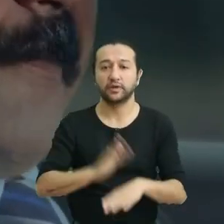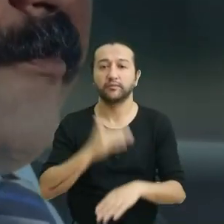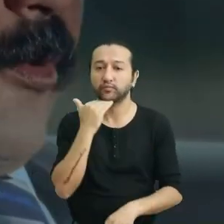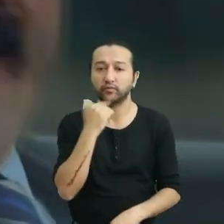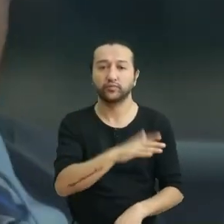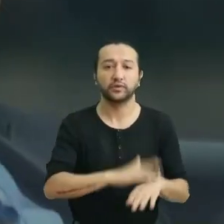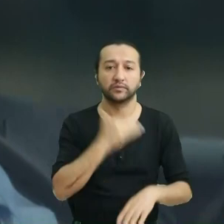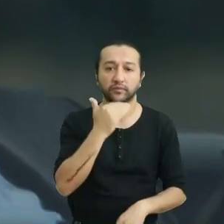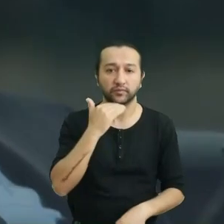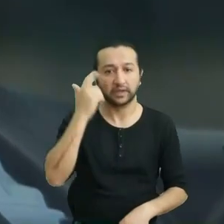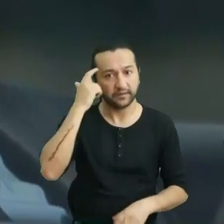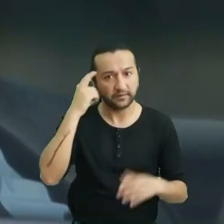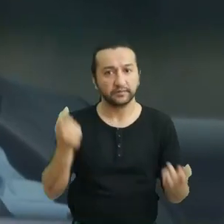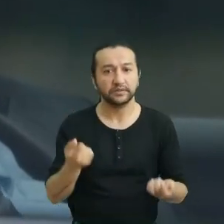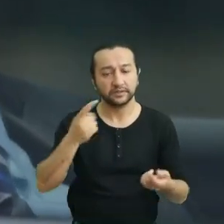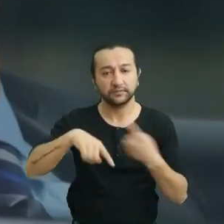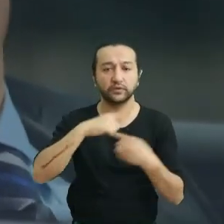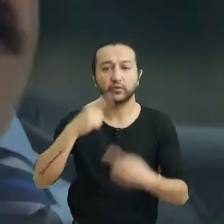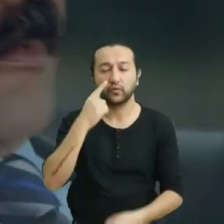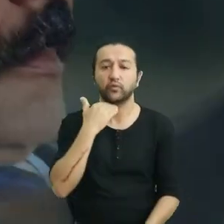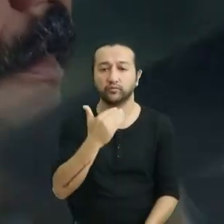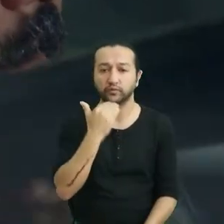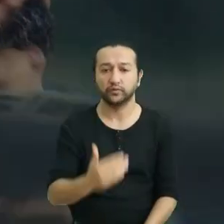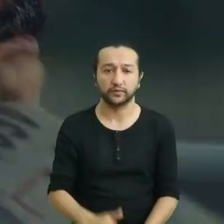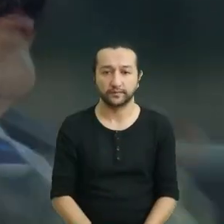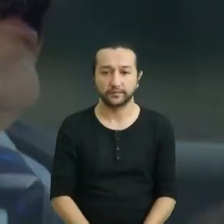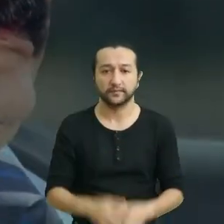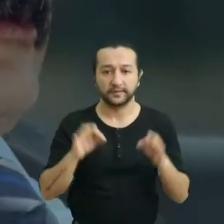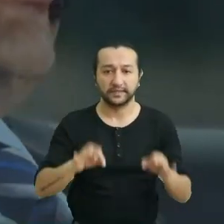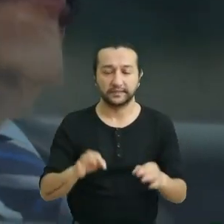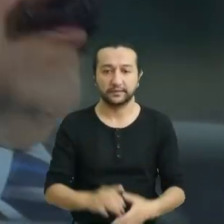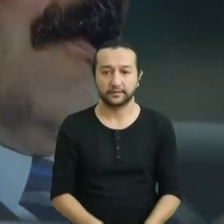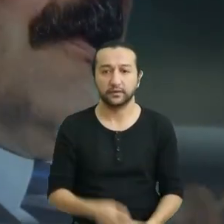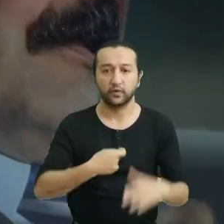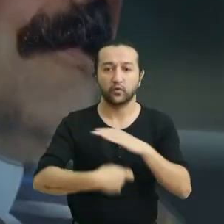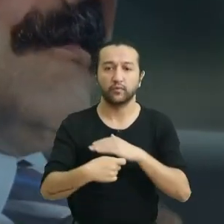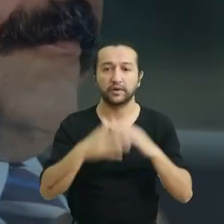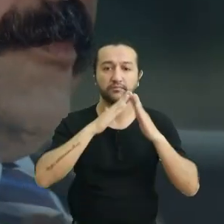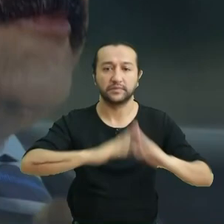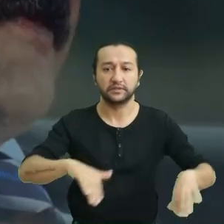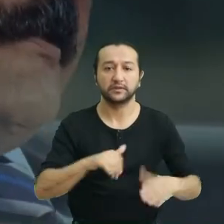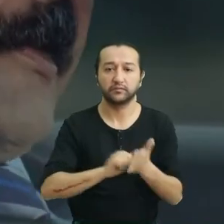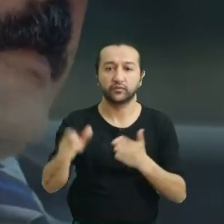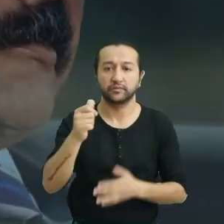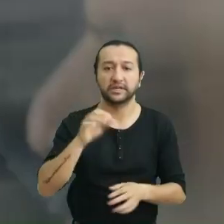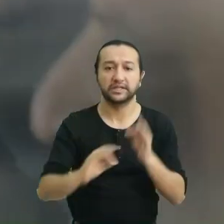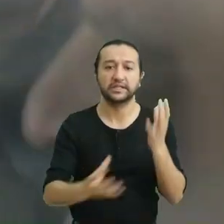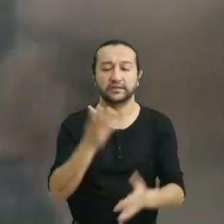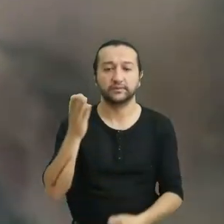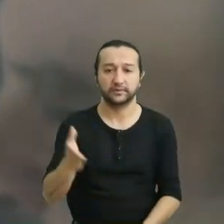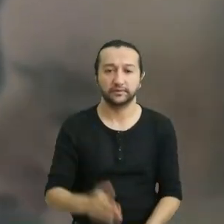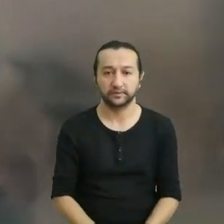bunu yapamıyorum. Kafam bile çeviremiyorum. Şimdi de kumarhaneyi basıp bütün paraları